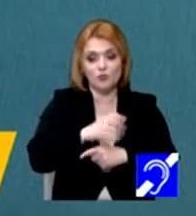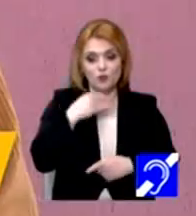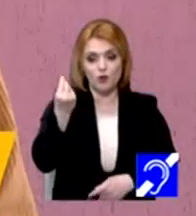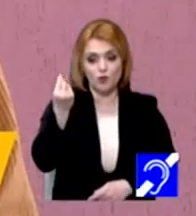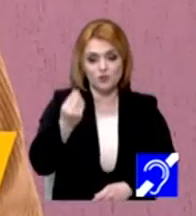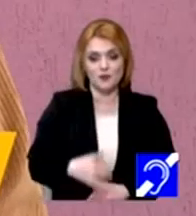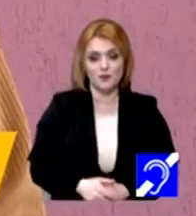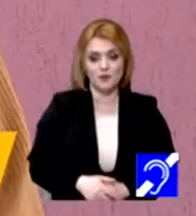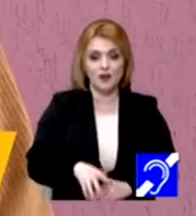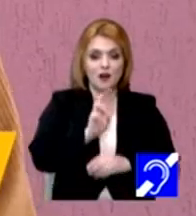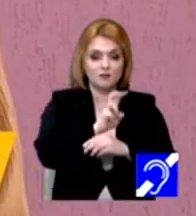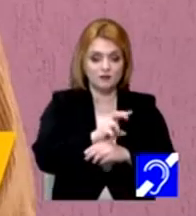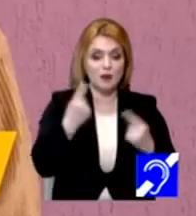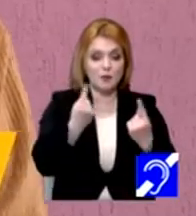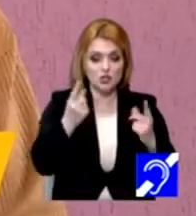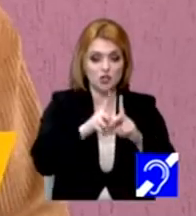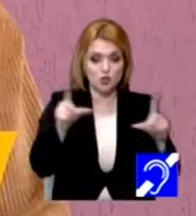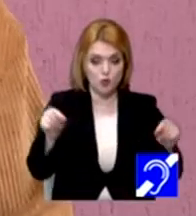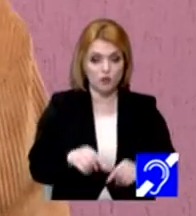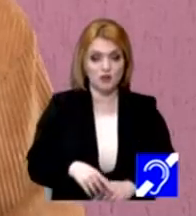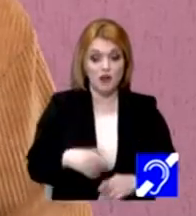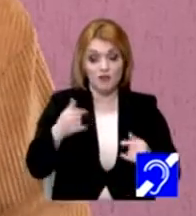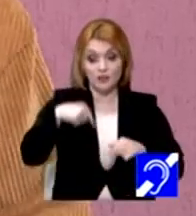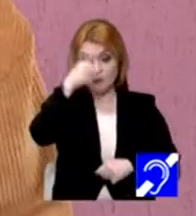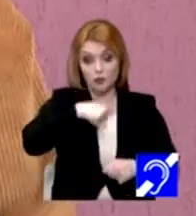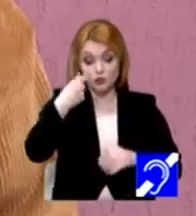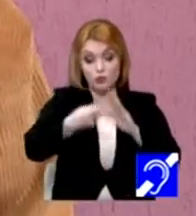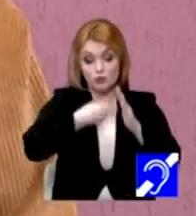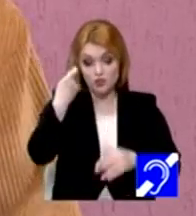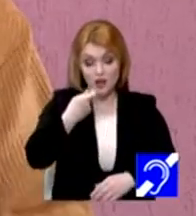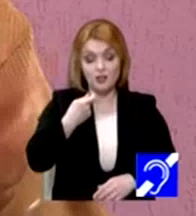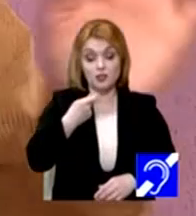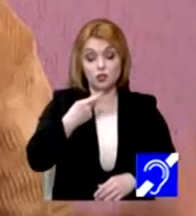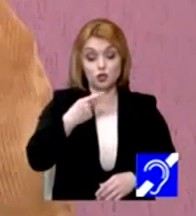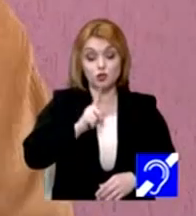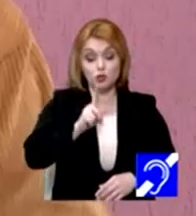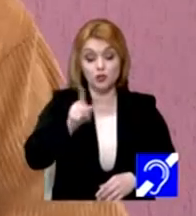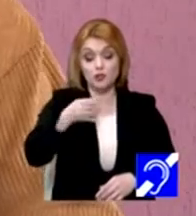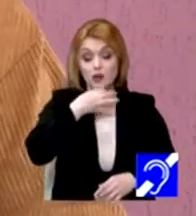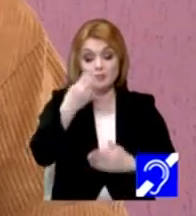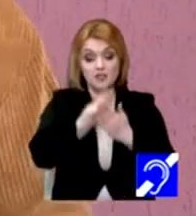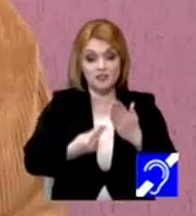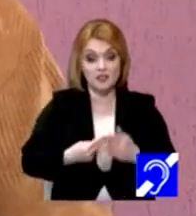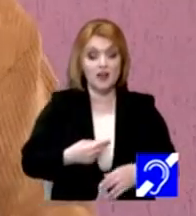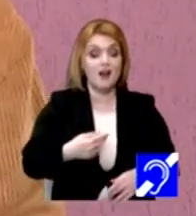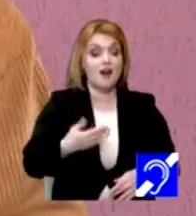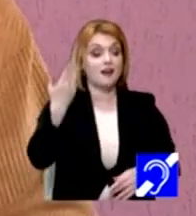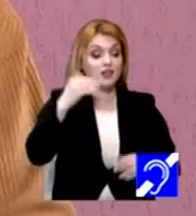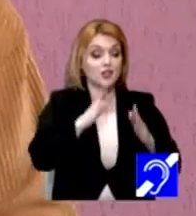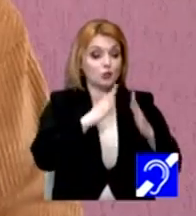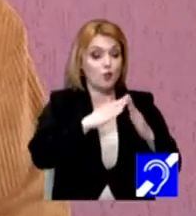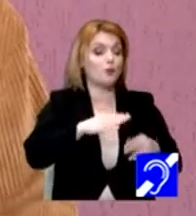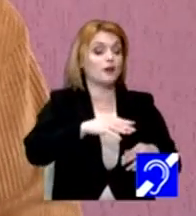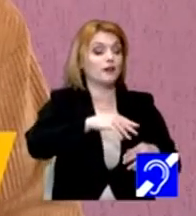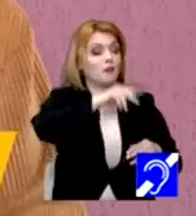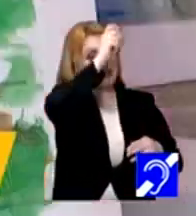obișnuită. Noi anul acesta am descoperit că îi place foarte mult să deseneze. Ei, tot timpul îi plăcea să deseneze, ea desena pe pereți, așa cum putea ea. Dar noi am dat-o